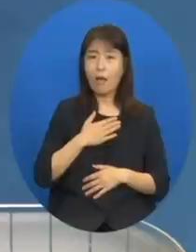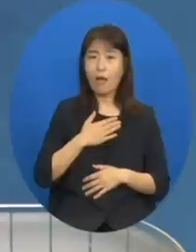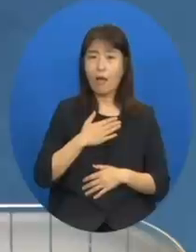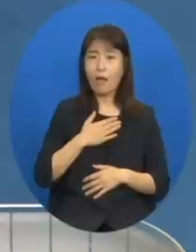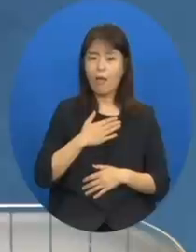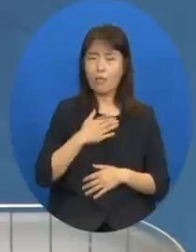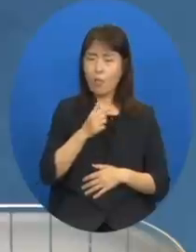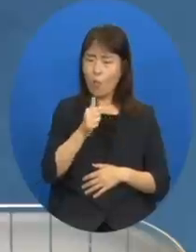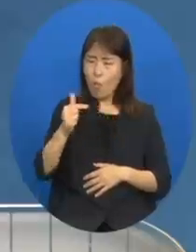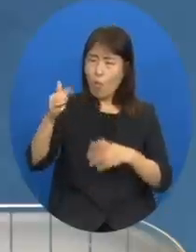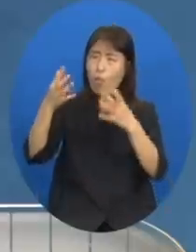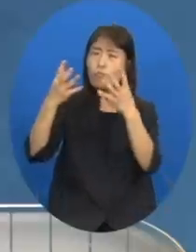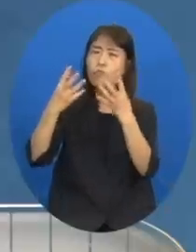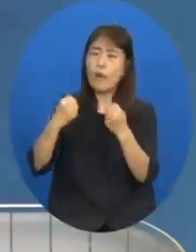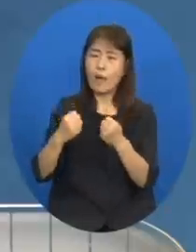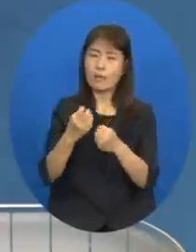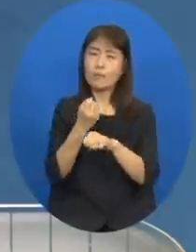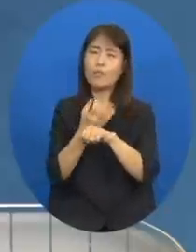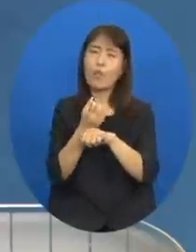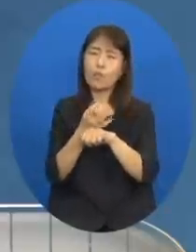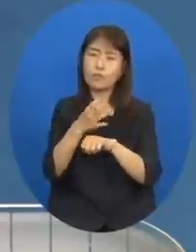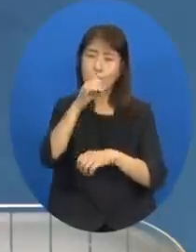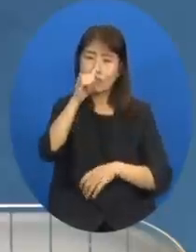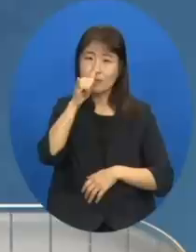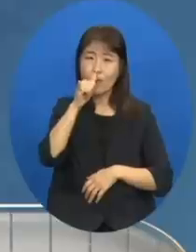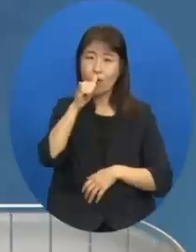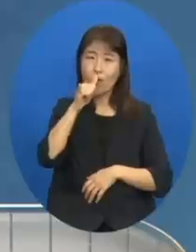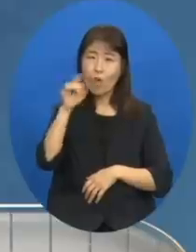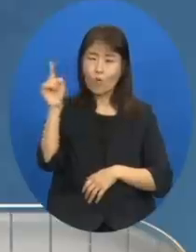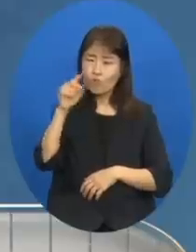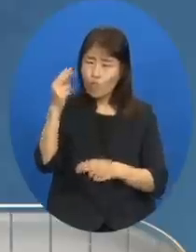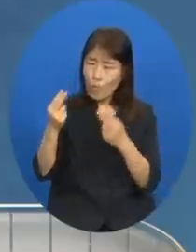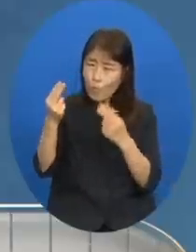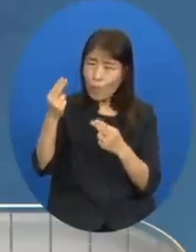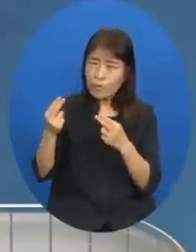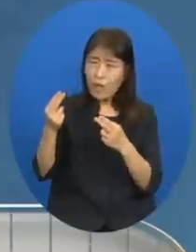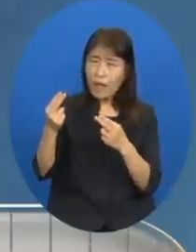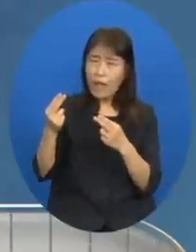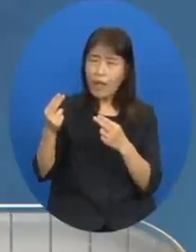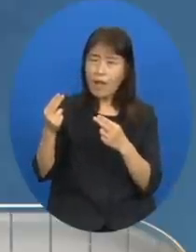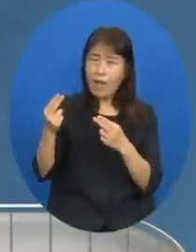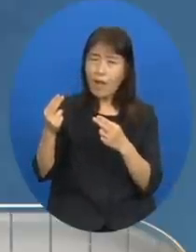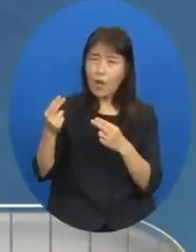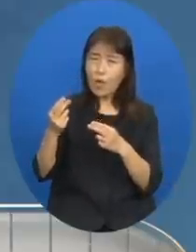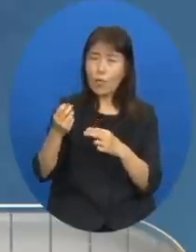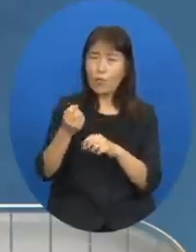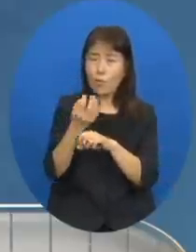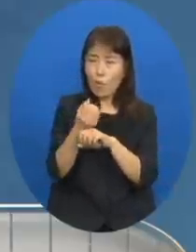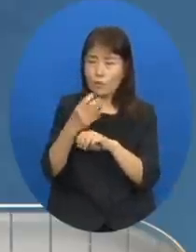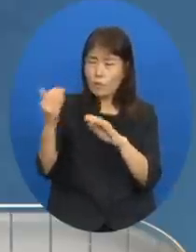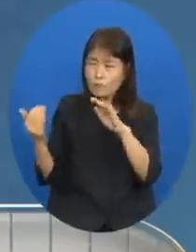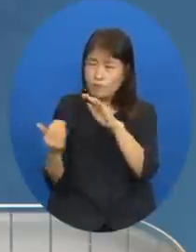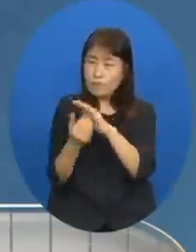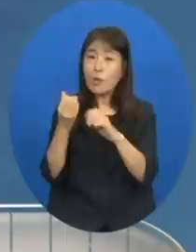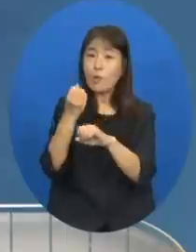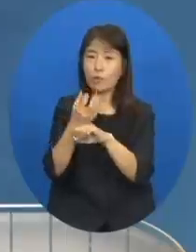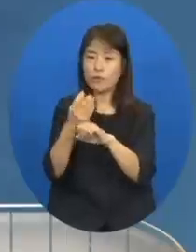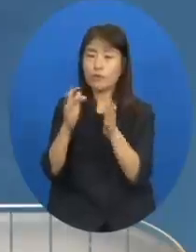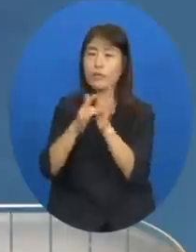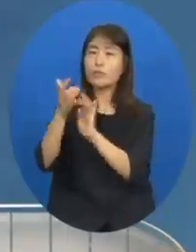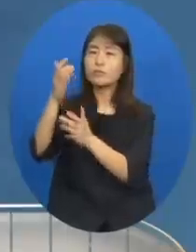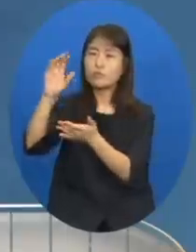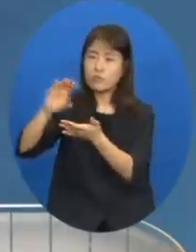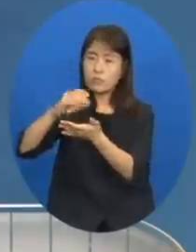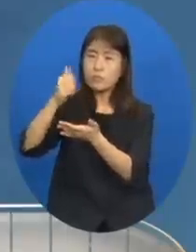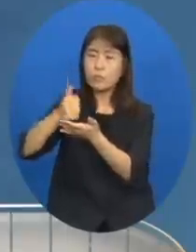많은 보석이 있습니다 무엇보다 보석 중에 보석인 예수 그리스도 그분이 제